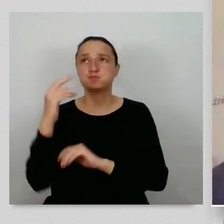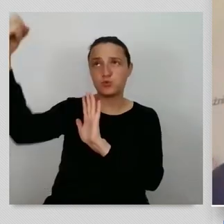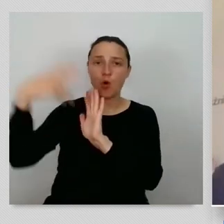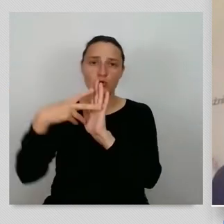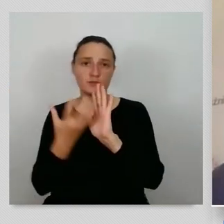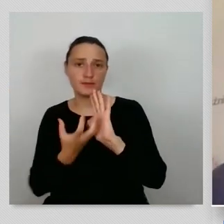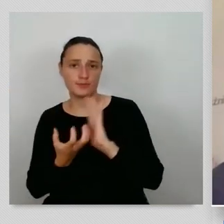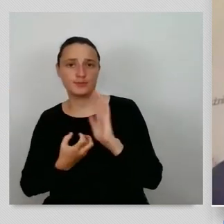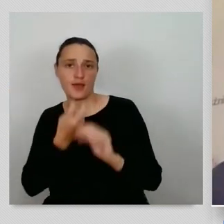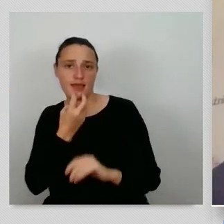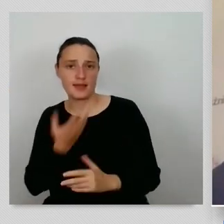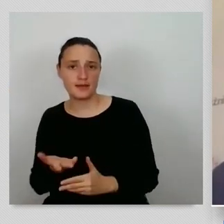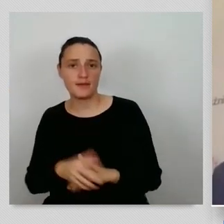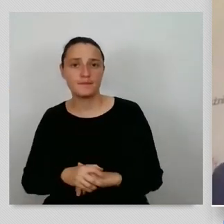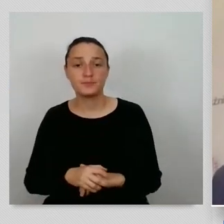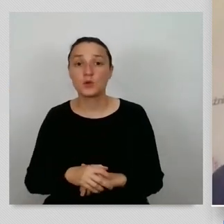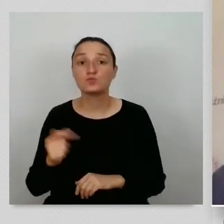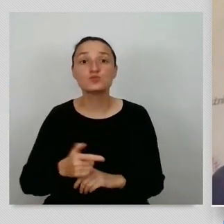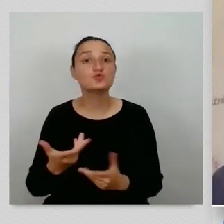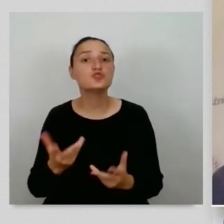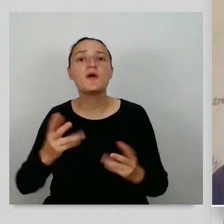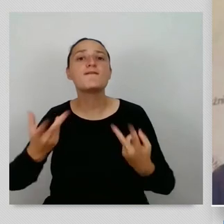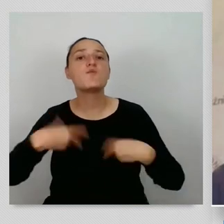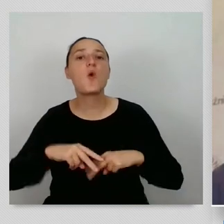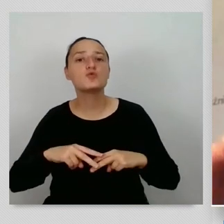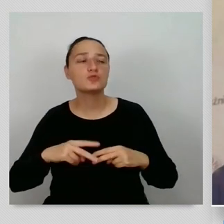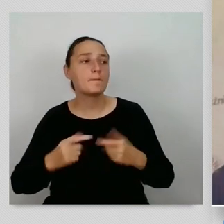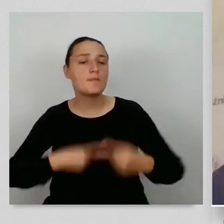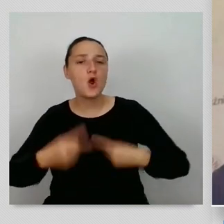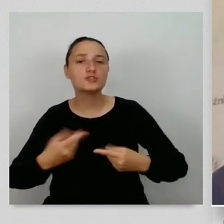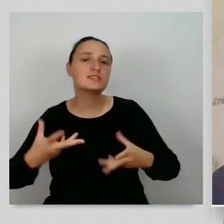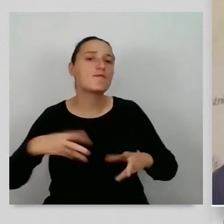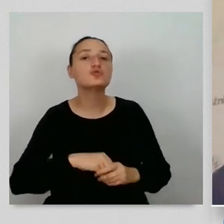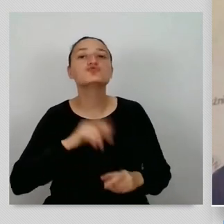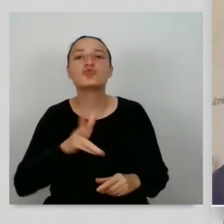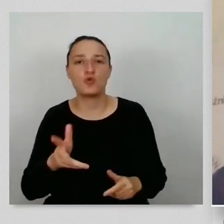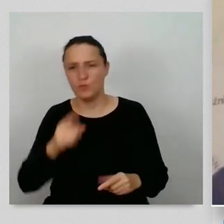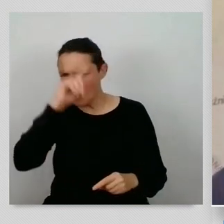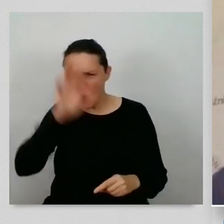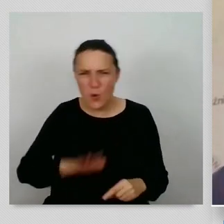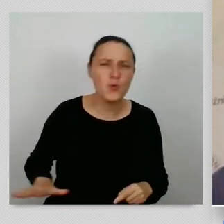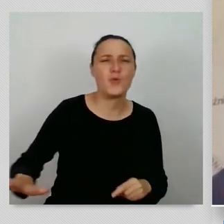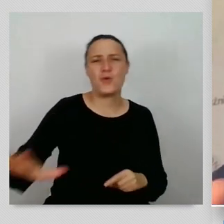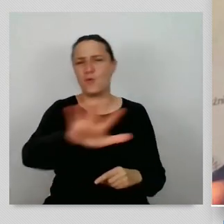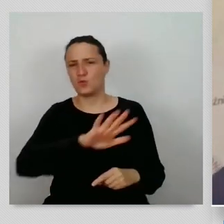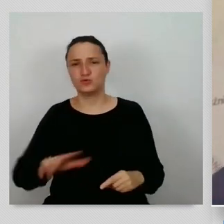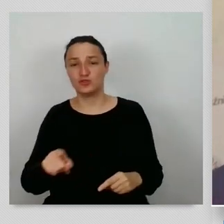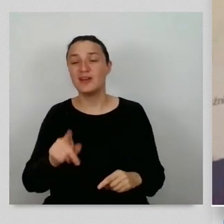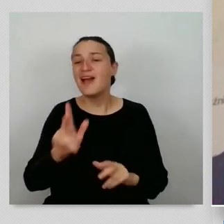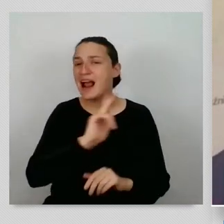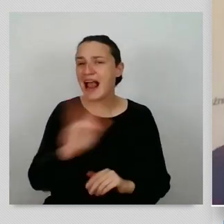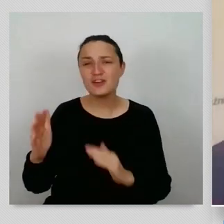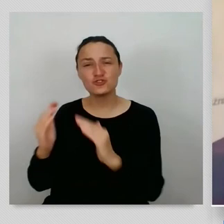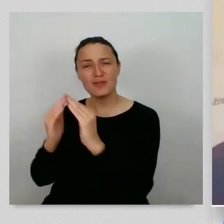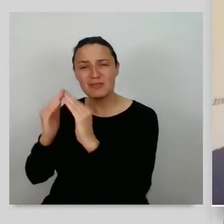w moim przekonaniu my powinniśmy włączyć ludzi w ten proces. I skoro ludzie się przekonali do tego, że wytwarzanie energii na własnym dachu, na